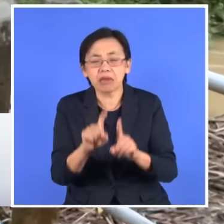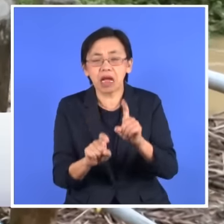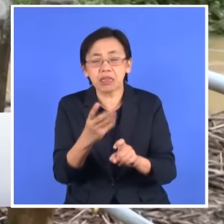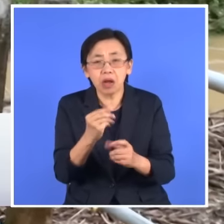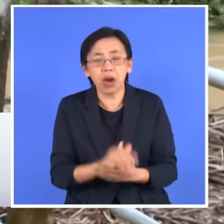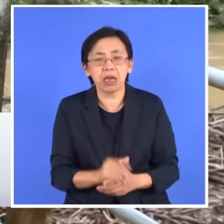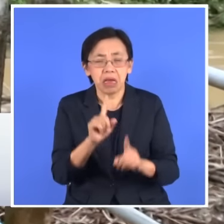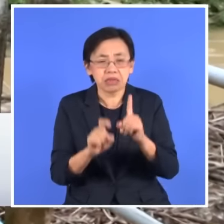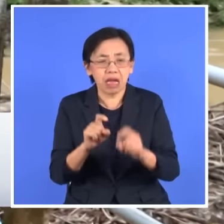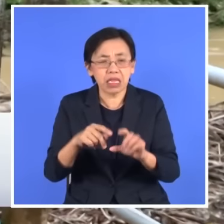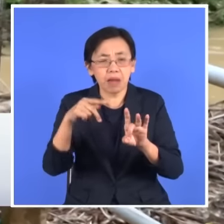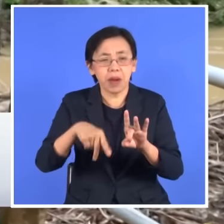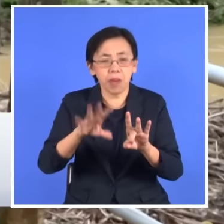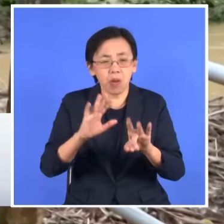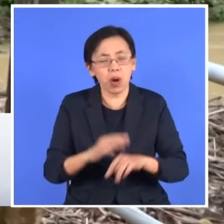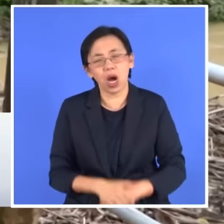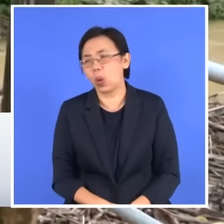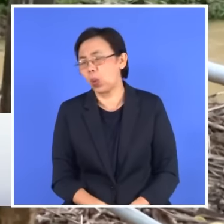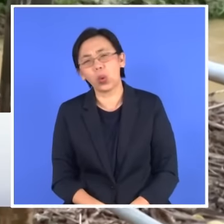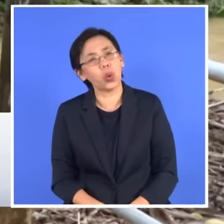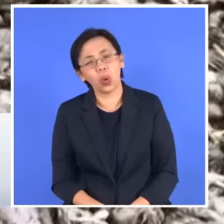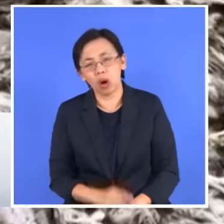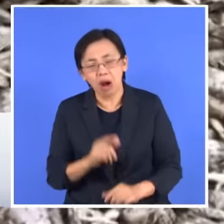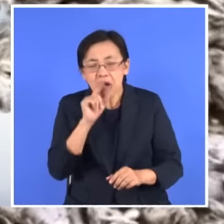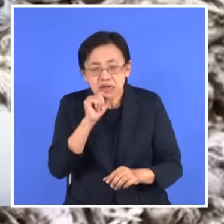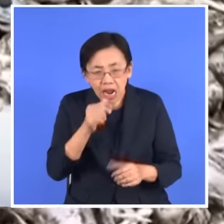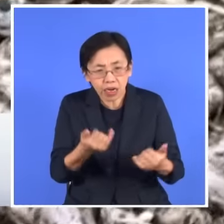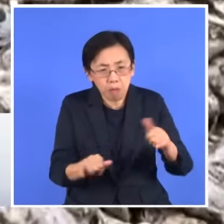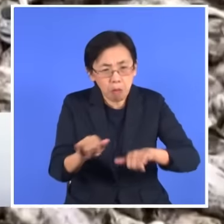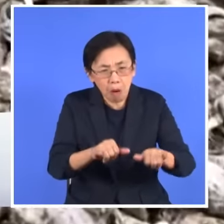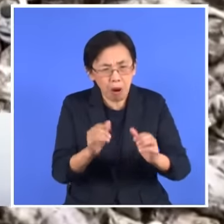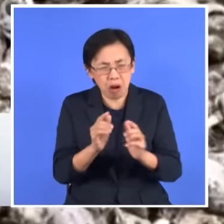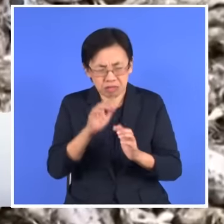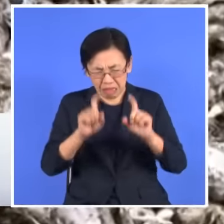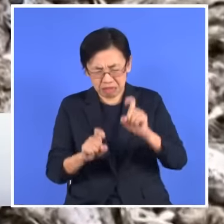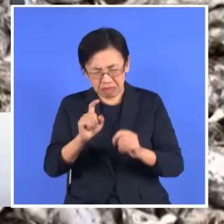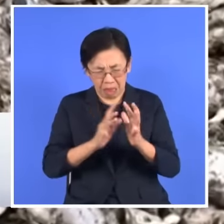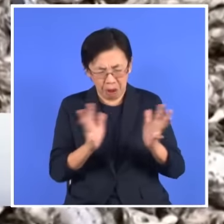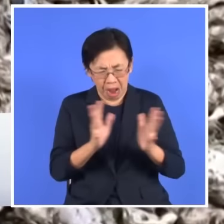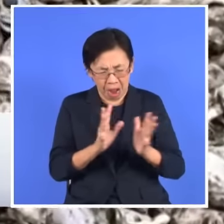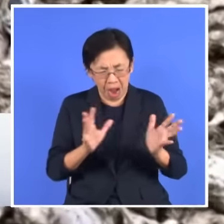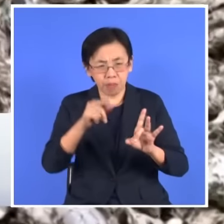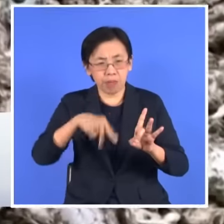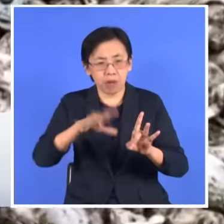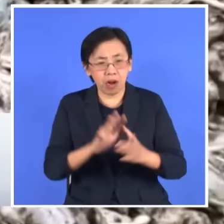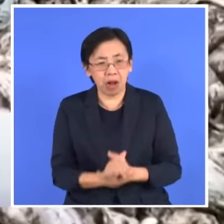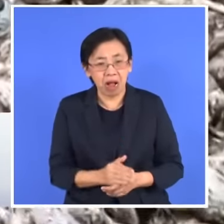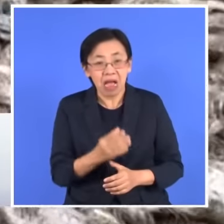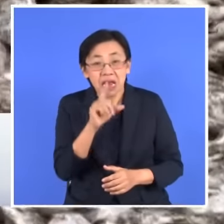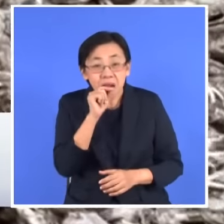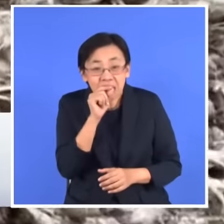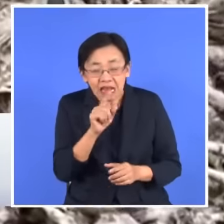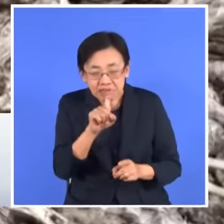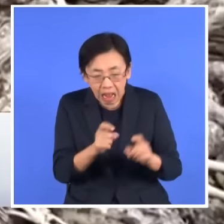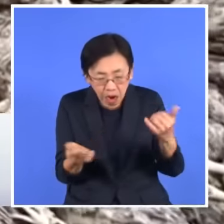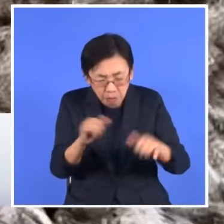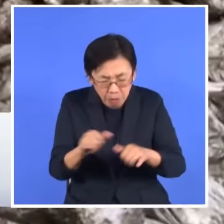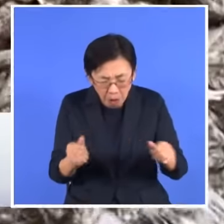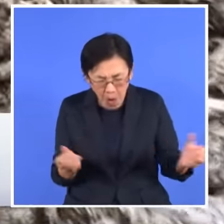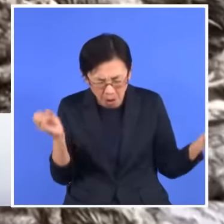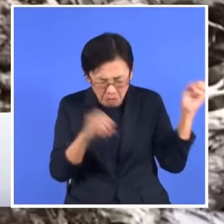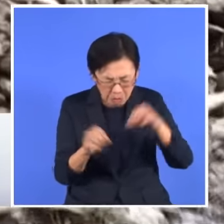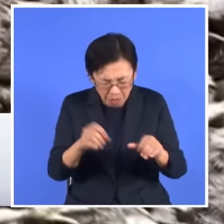กว่าตัว โอ้โห เขาเรียกว่าตายเป็นกองผดเดินเทินทึกเลย มันโดนเบื่อ ใช่ครับนี่เห็นมั้ยนี่กองไก่นี่ซากไก ่ ซากไก่ต